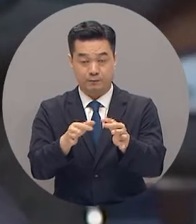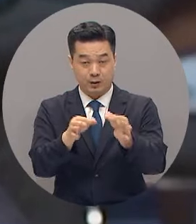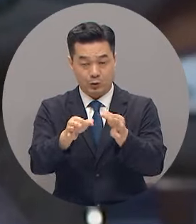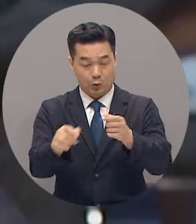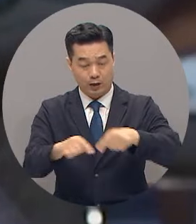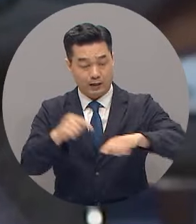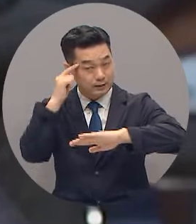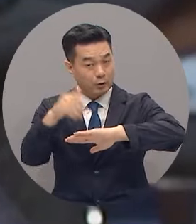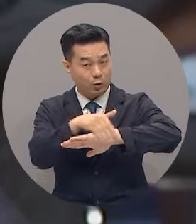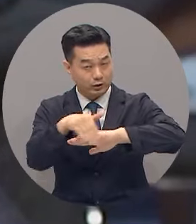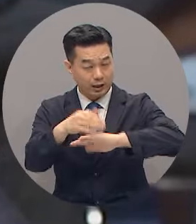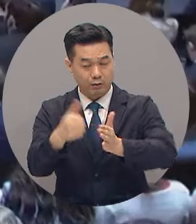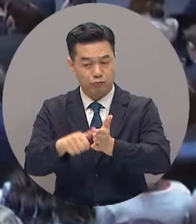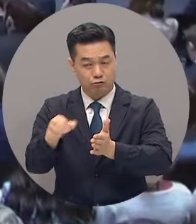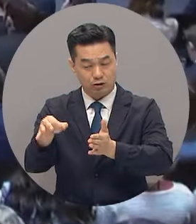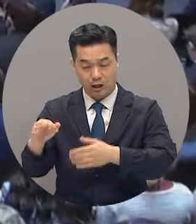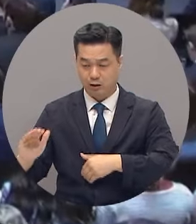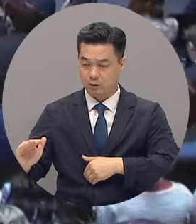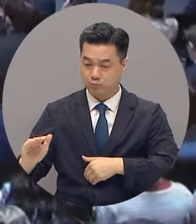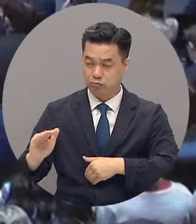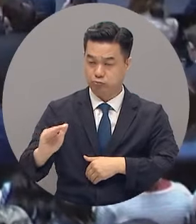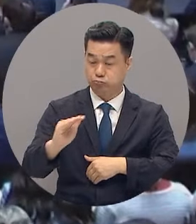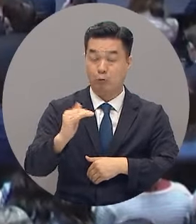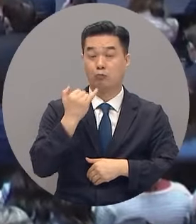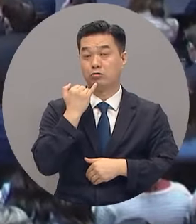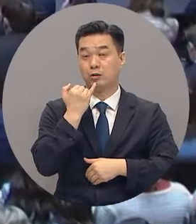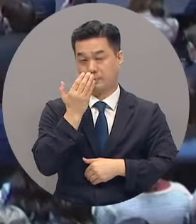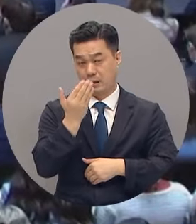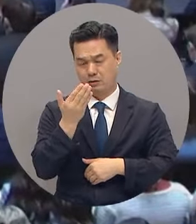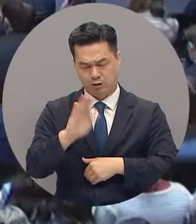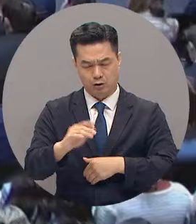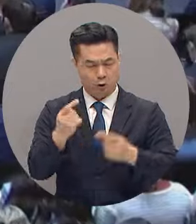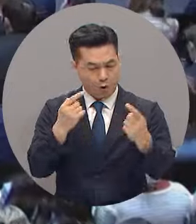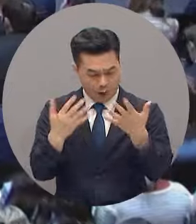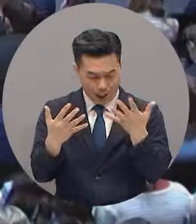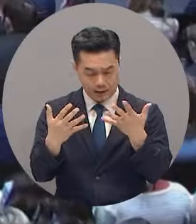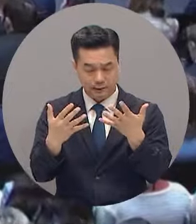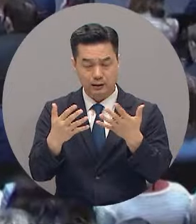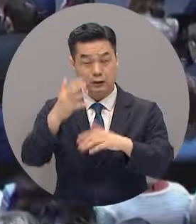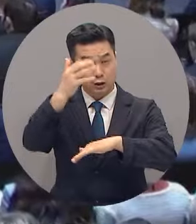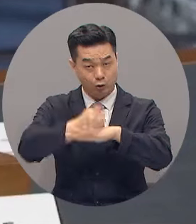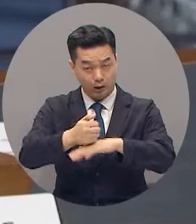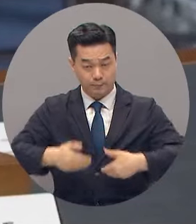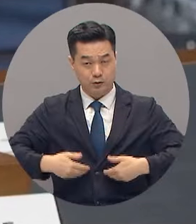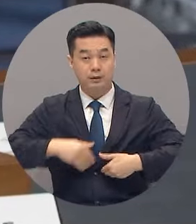물가 지표는 만한 진전을 보 필요